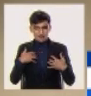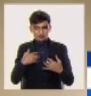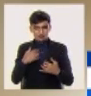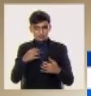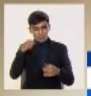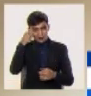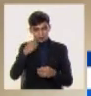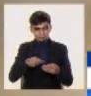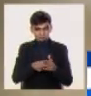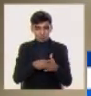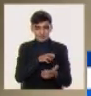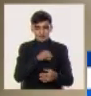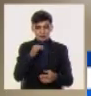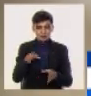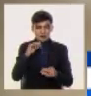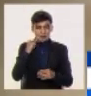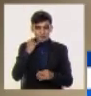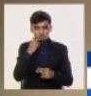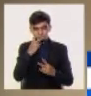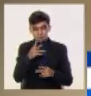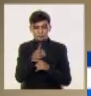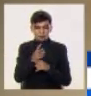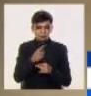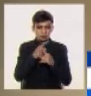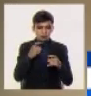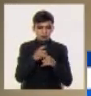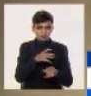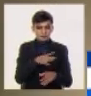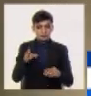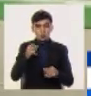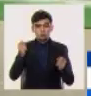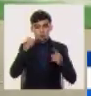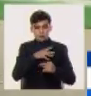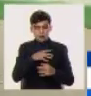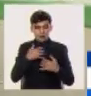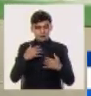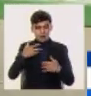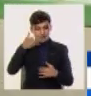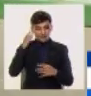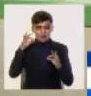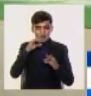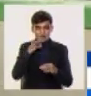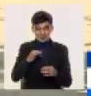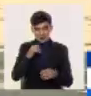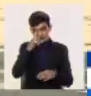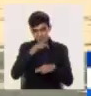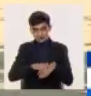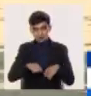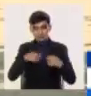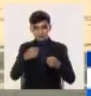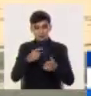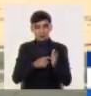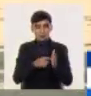ветеринару павлодарцы удивлялись снимали и выкладывали видео так всем стало известно о ребенке акимат решил передать его в карагандинский